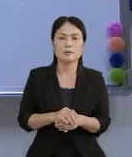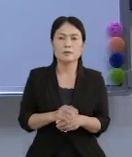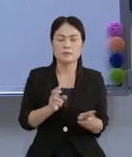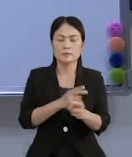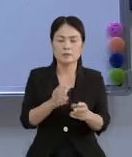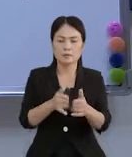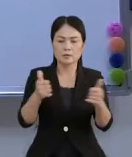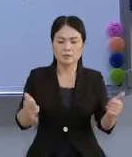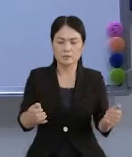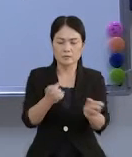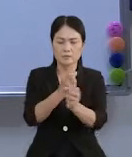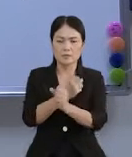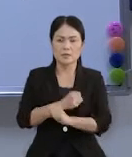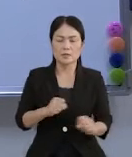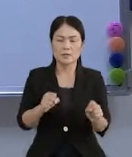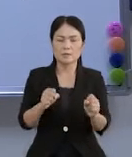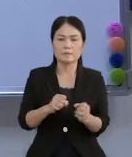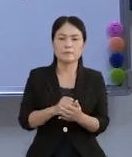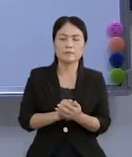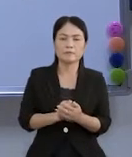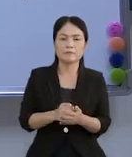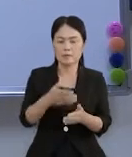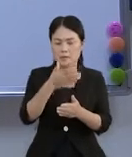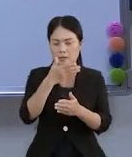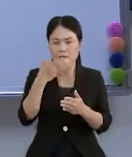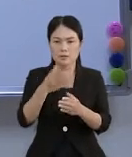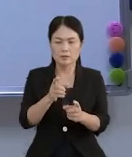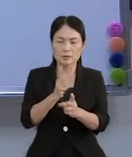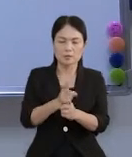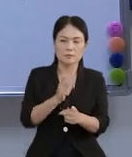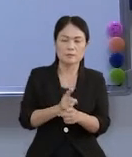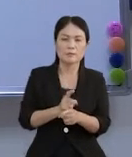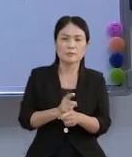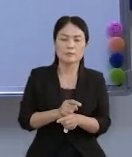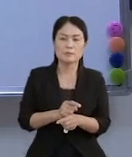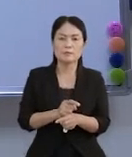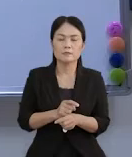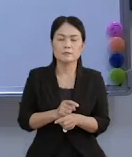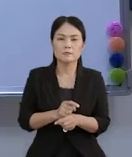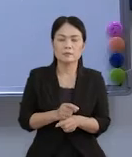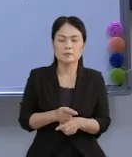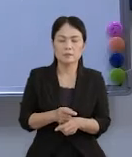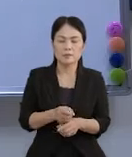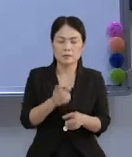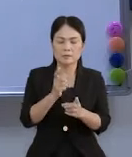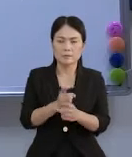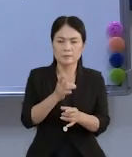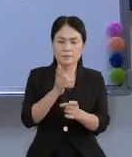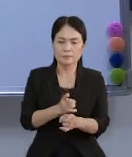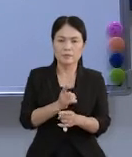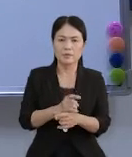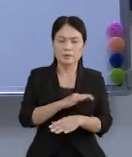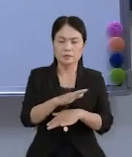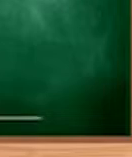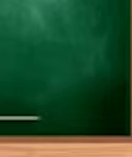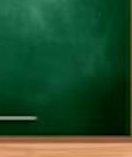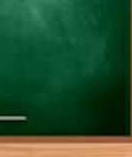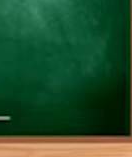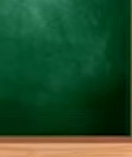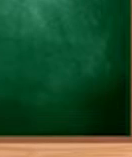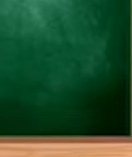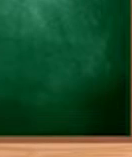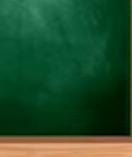để xa cùng liền sọc tập phiệp rôm tiếng bẹ mà ở bàn trầm trớ nâng chọc chuồn ở con